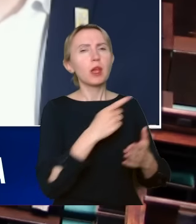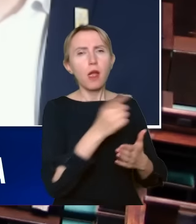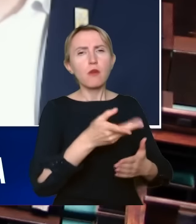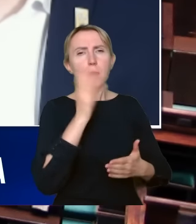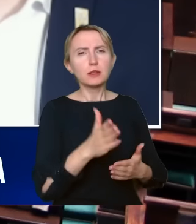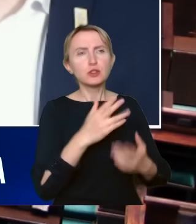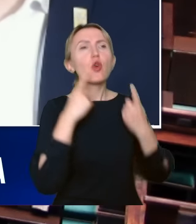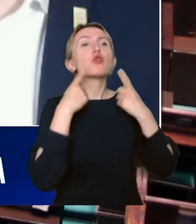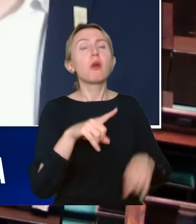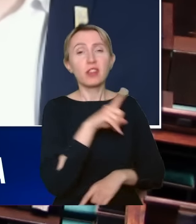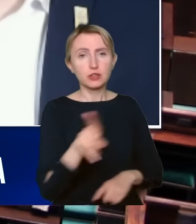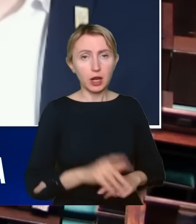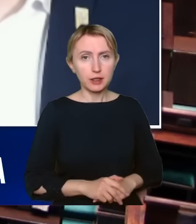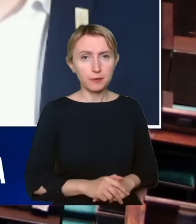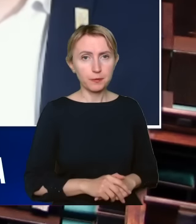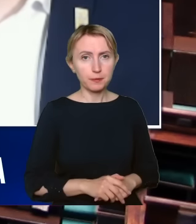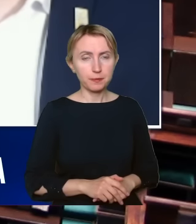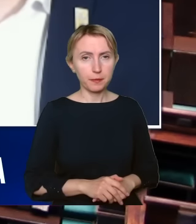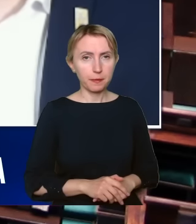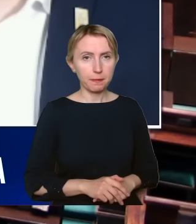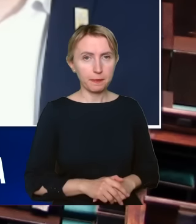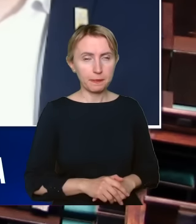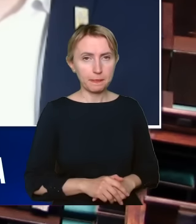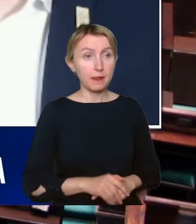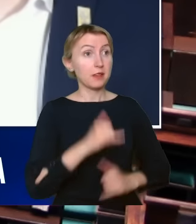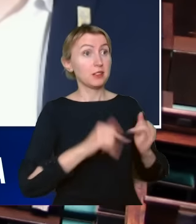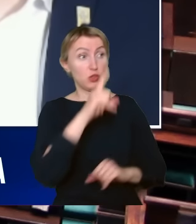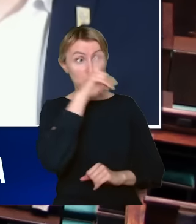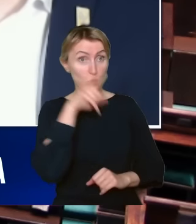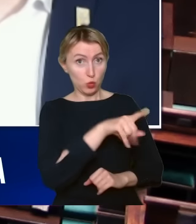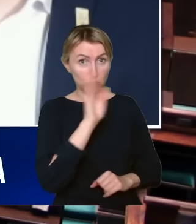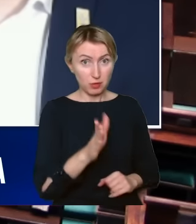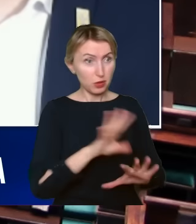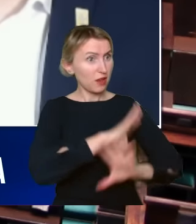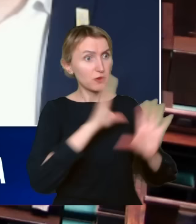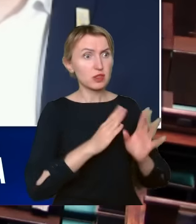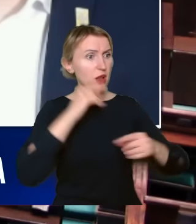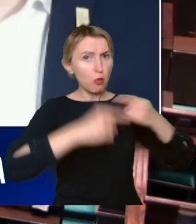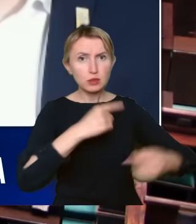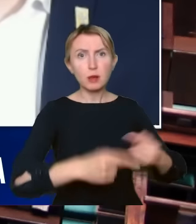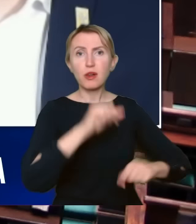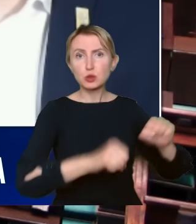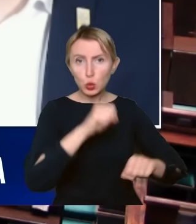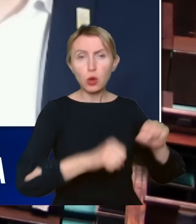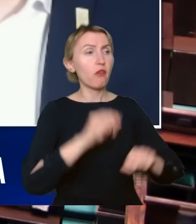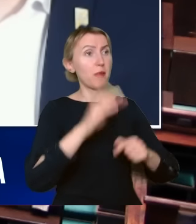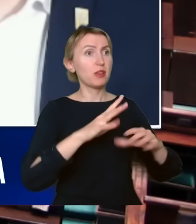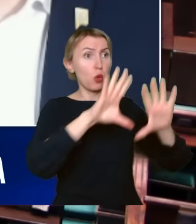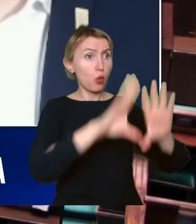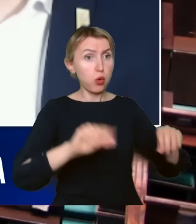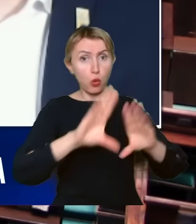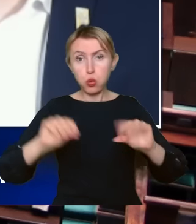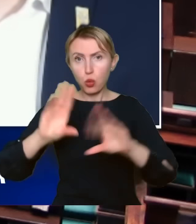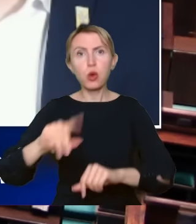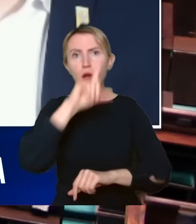za to odpowiedzialni, ponieważ jeżeli ci ludzie będą, wszystkie te postępowania, procesy będą umarzane, to ci ludzie jeszcze